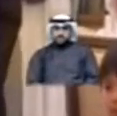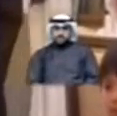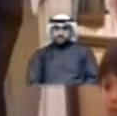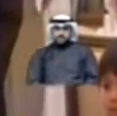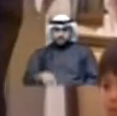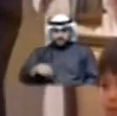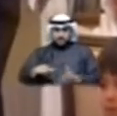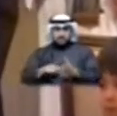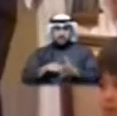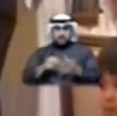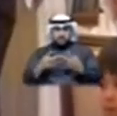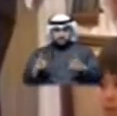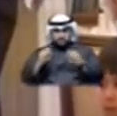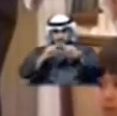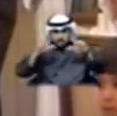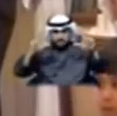عشان ابتدي بوضوح يا اخوان،